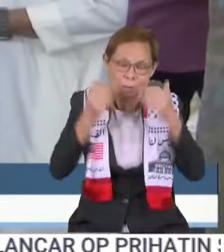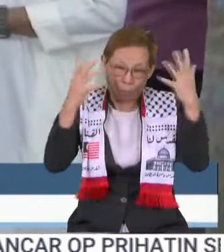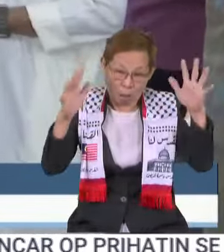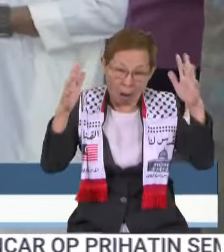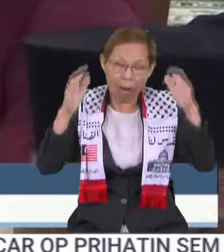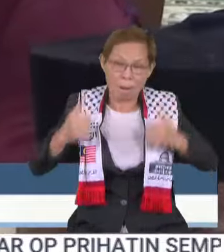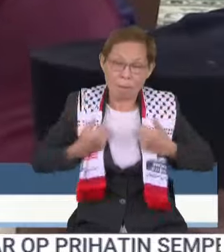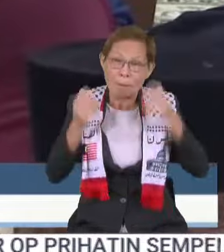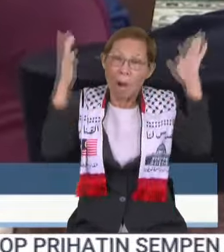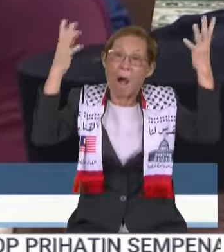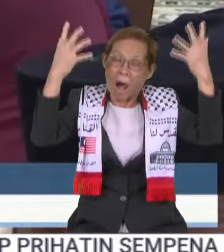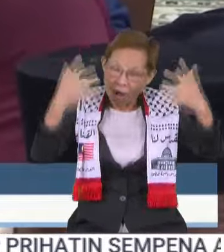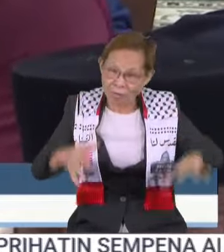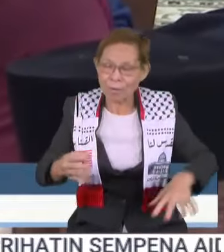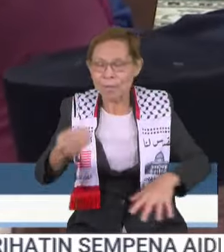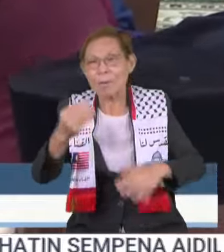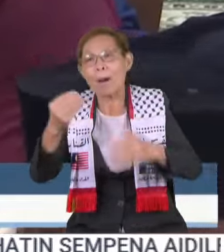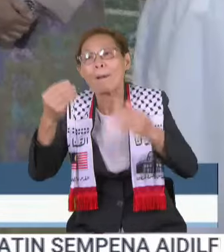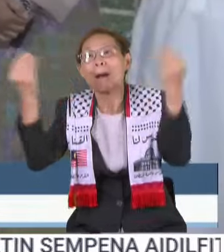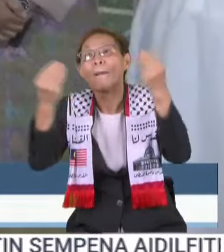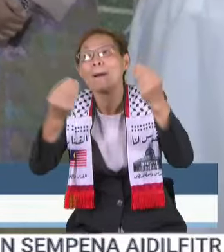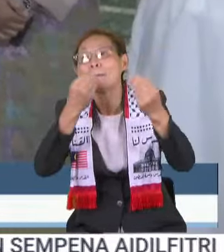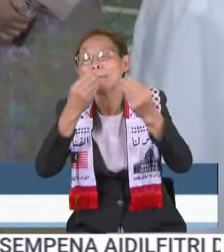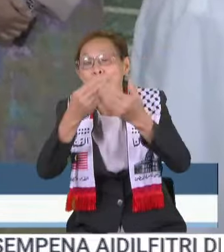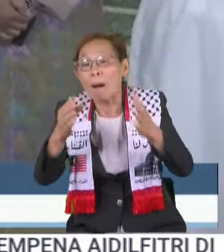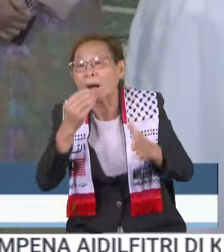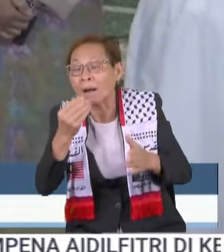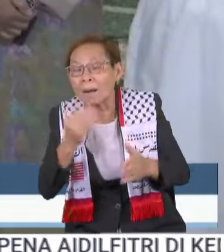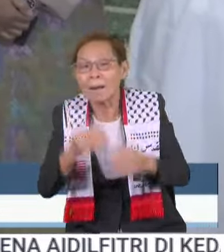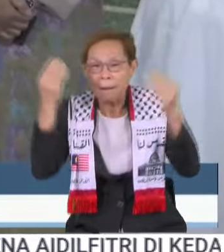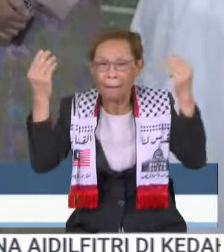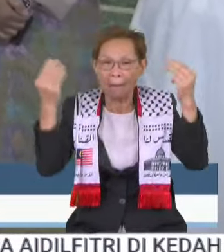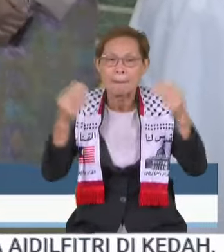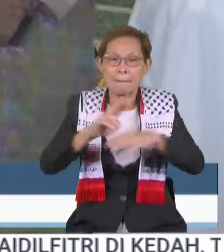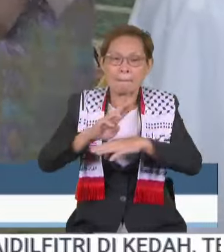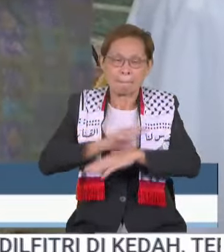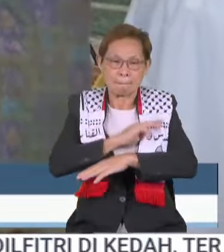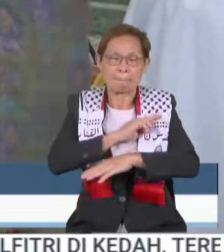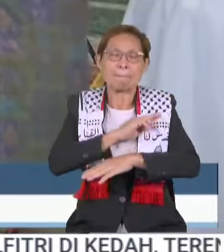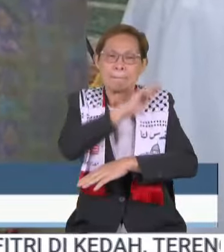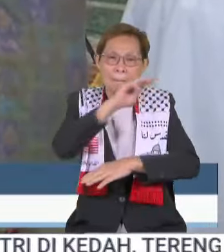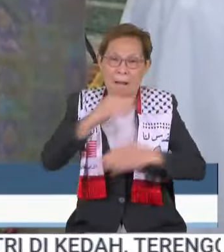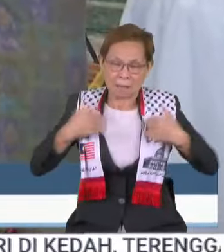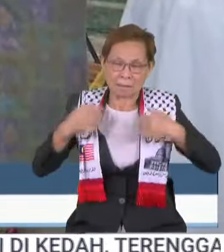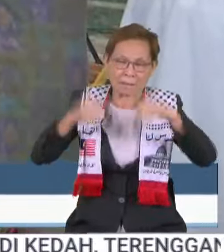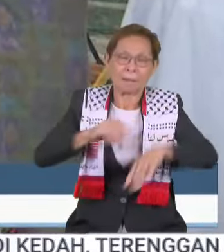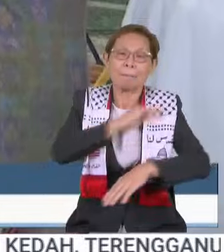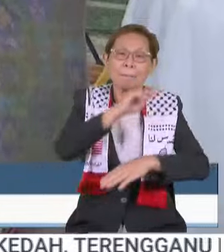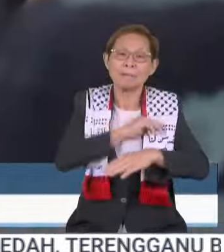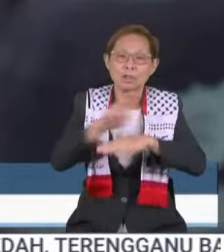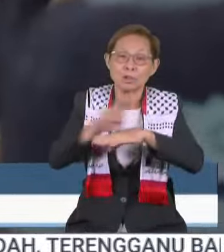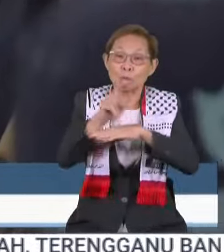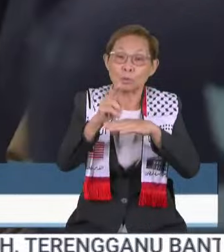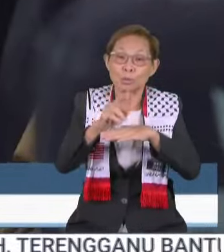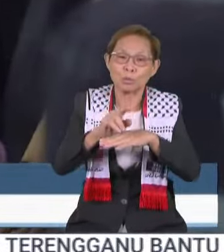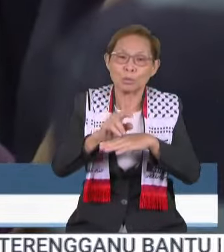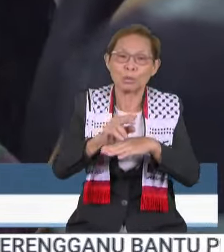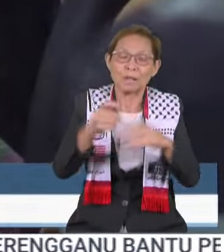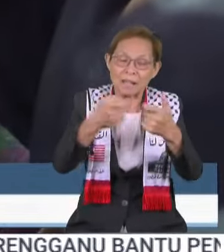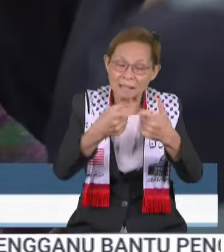menghadiri majlis berbuka puasa. Hadir sama ialah Menteri Utiliti dan Telekomunikasi Sarawak Dato' Julaihi Narawi merangkap